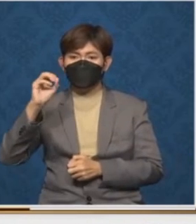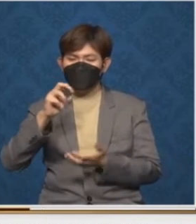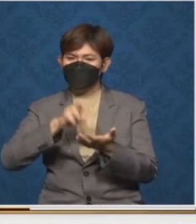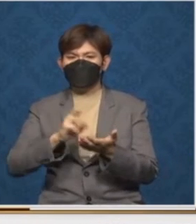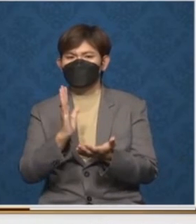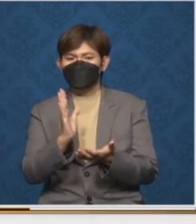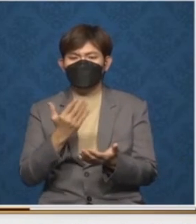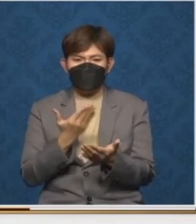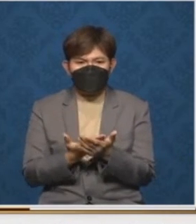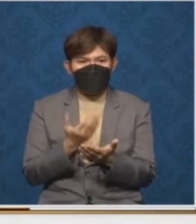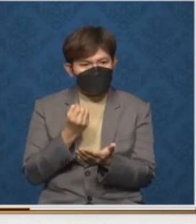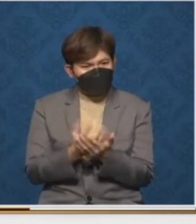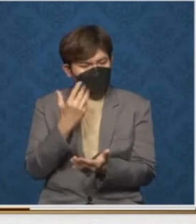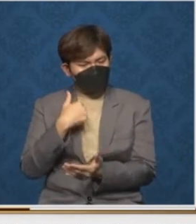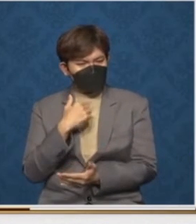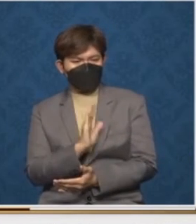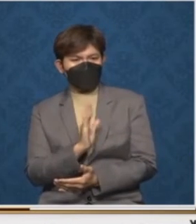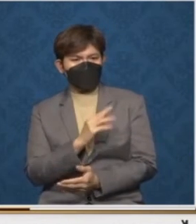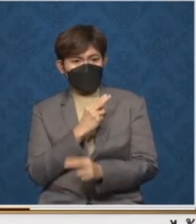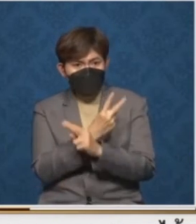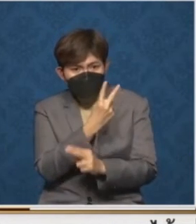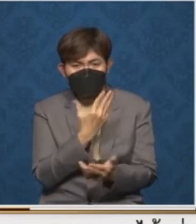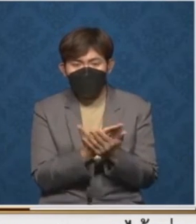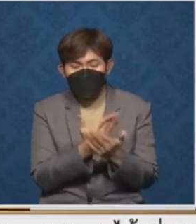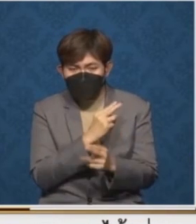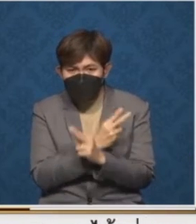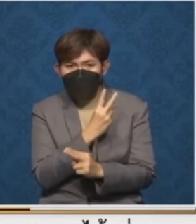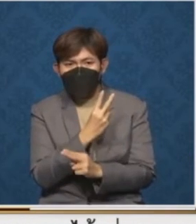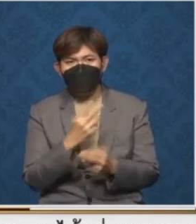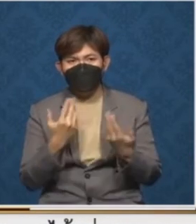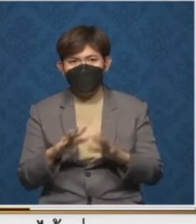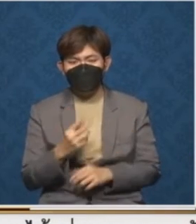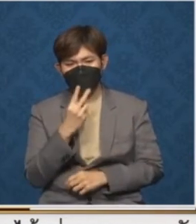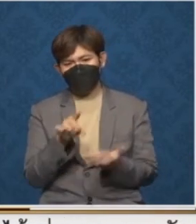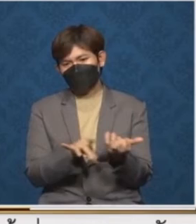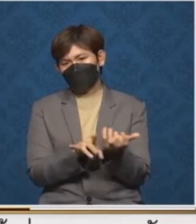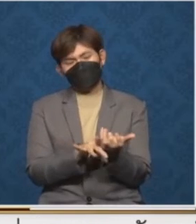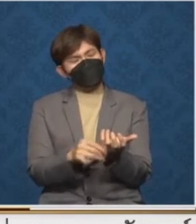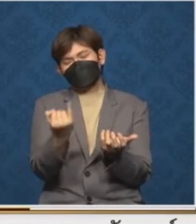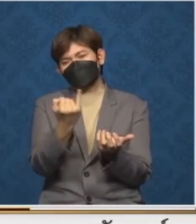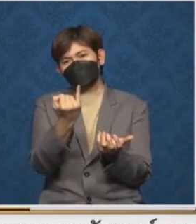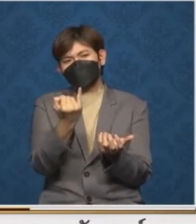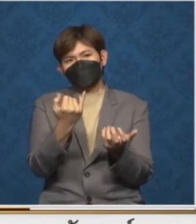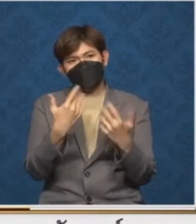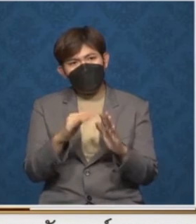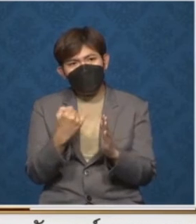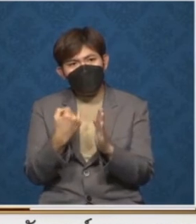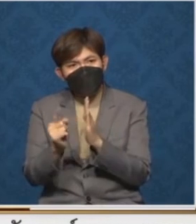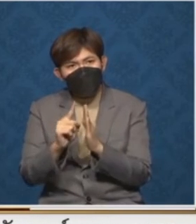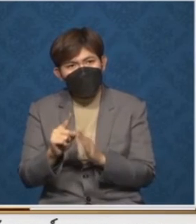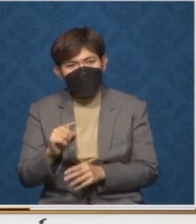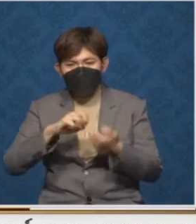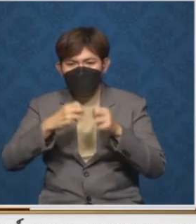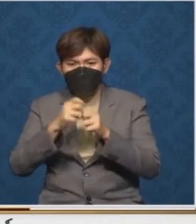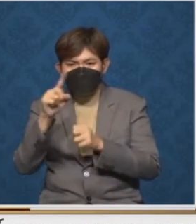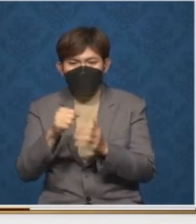พูดสัสันพี่น้องเข้ใจหมดข้อ 2ชมลมแพทย์ชนบธออกมาออกนองสือขอบคุณขอบ